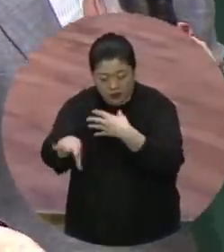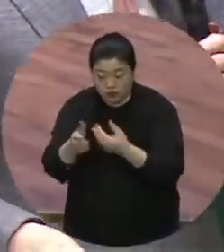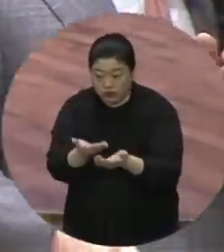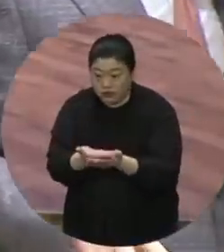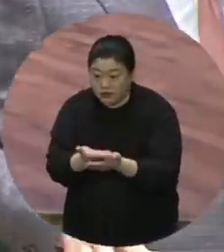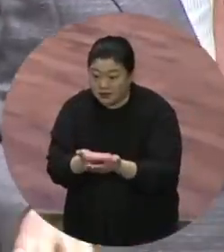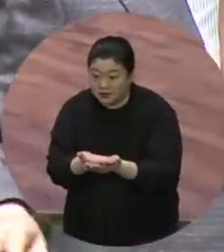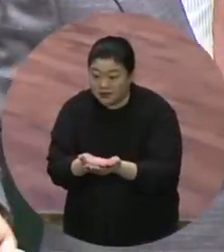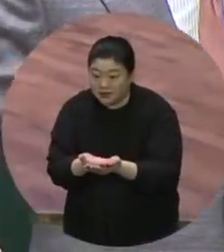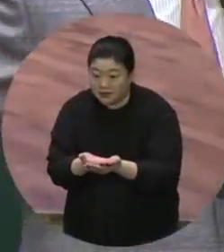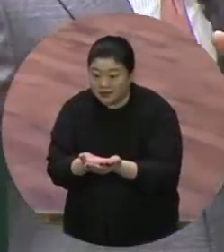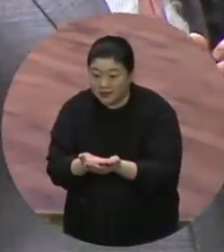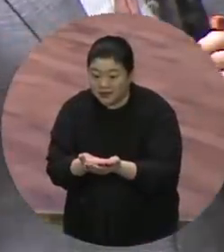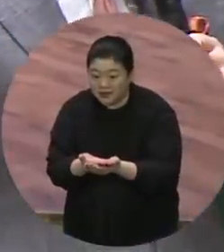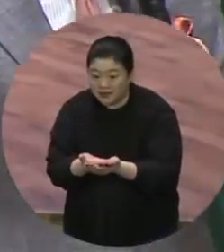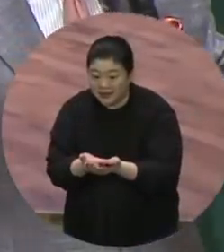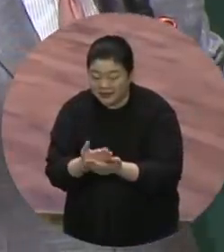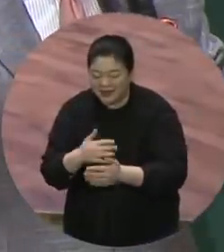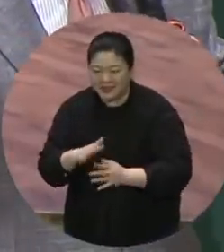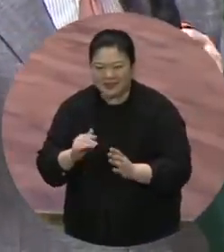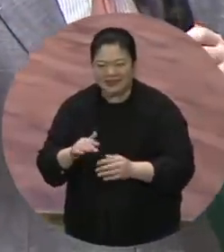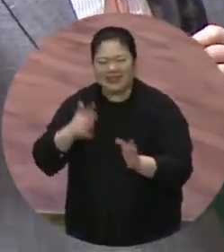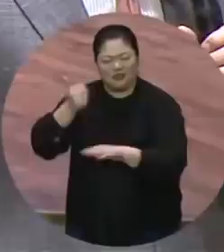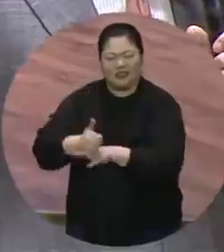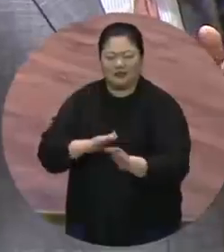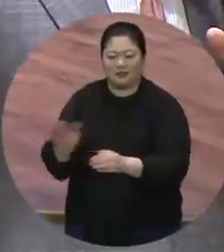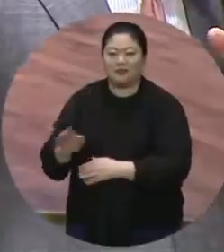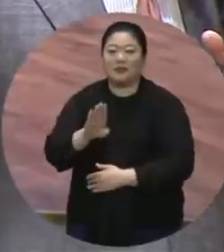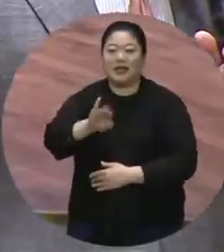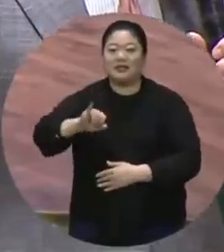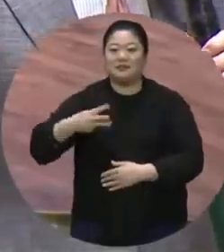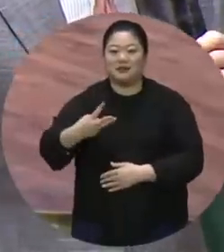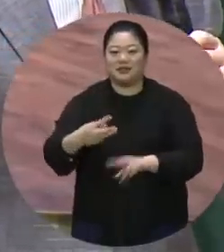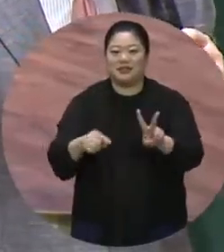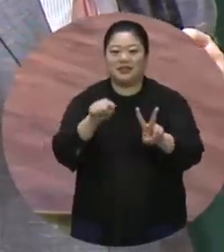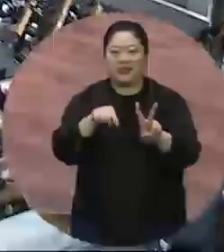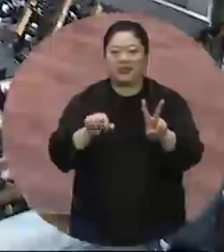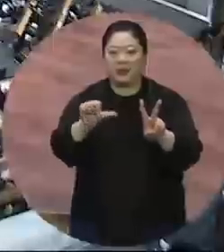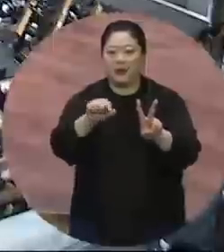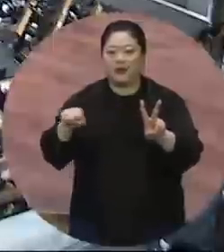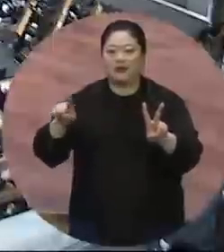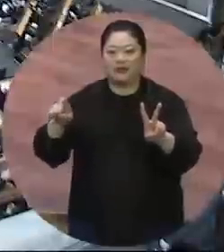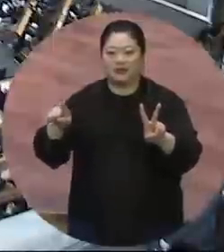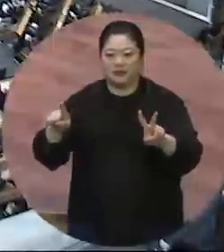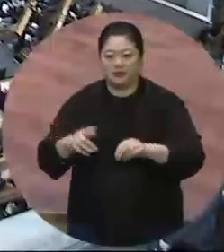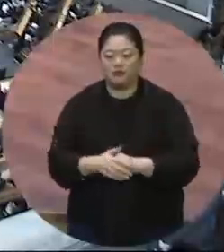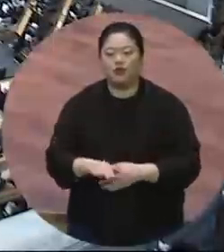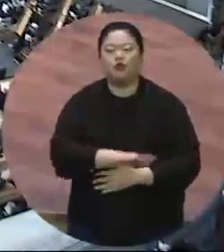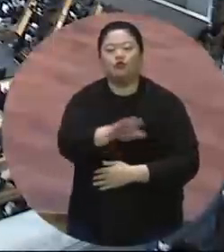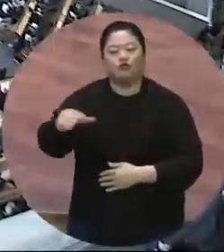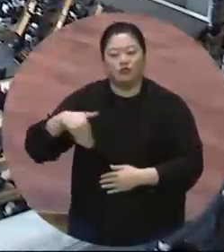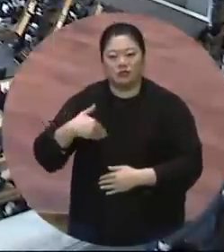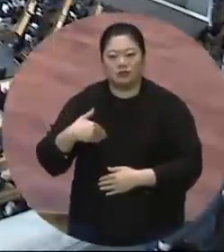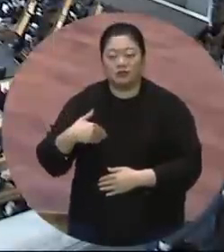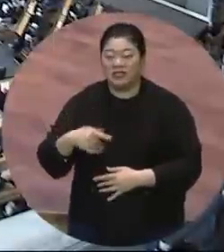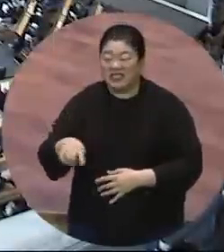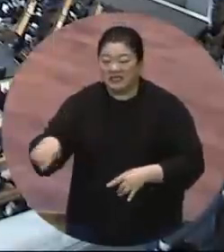자, 빌립보 2장 5절로 11절 말씀을 같이 암송합니다. 시작. 우리가 알거니와